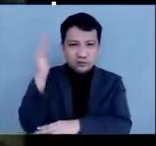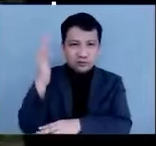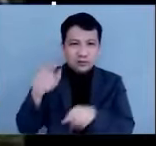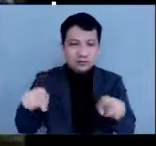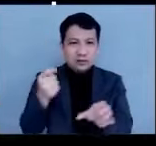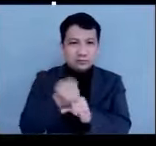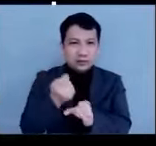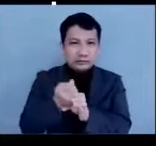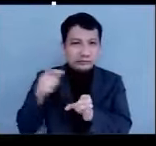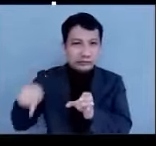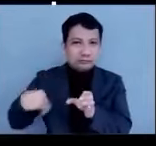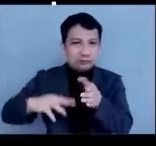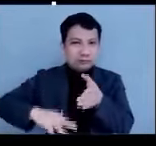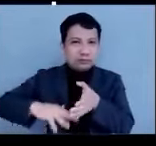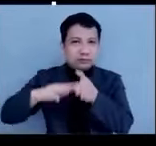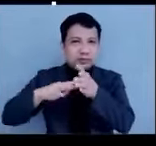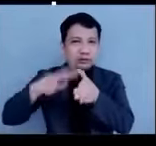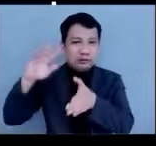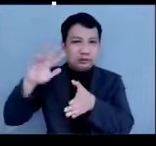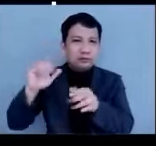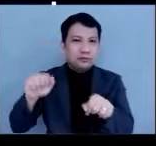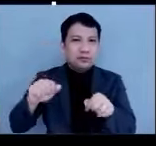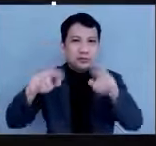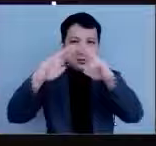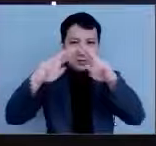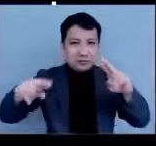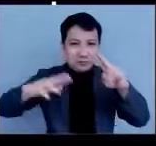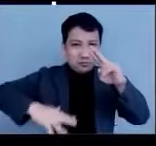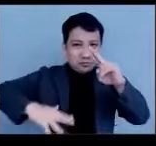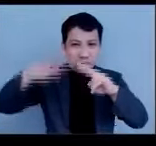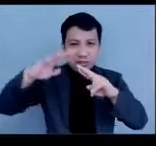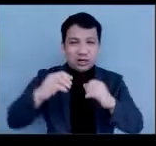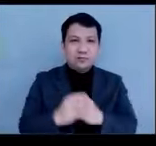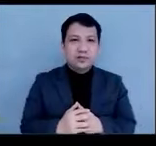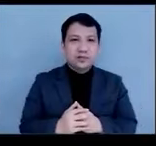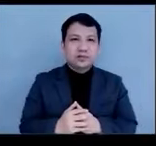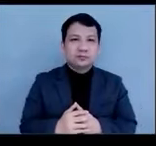lumutang na. Halos abutin na rin ang bubong ng mga residente.